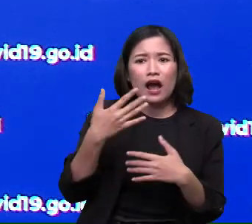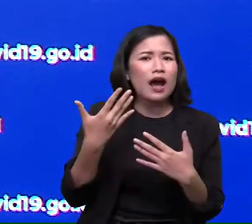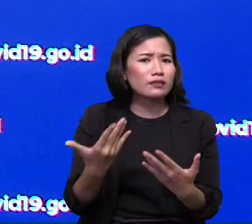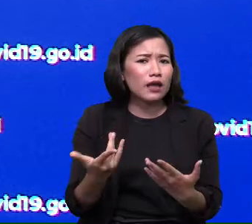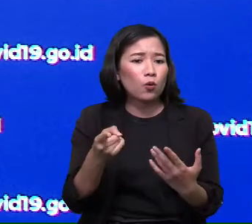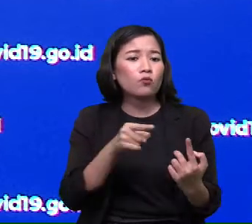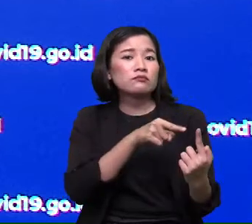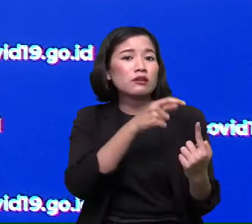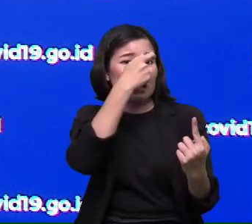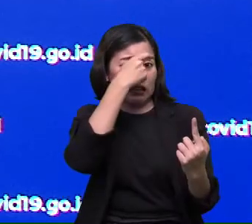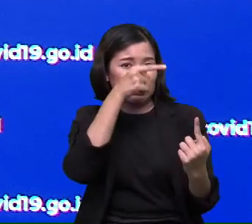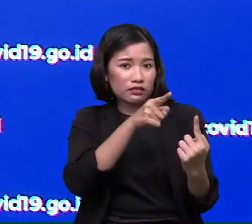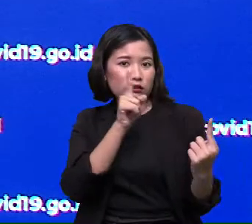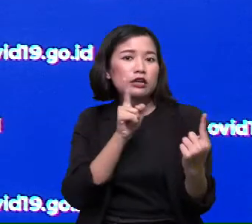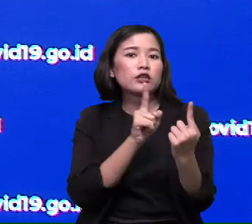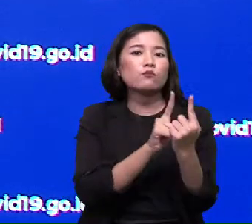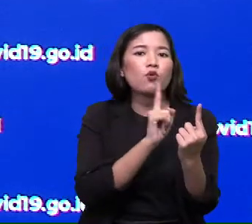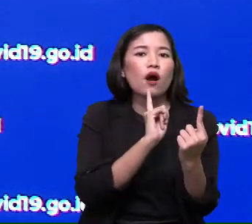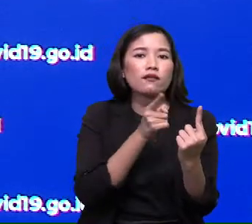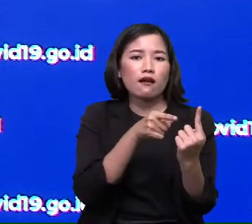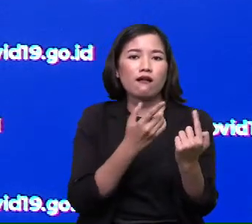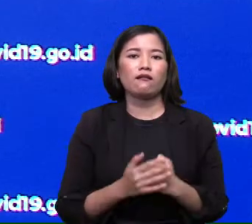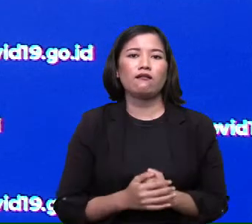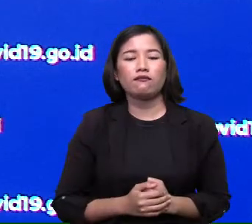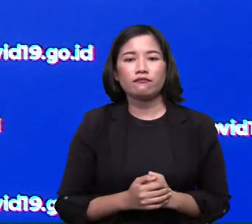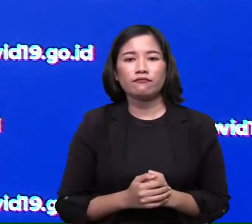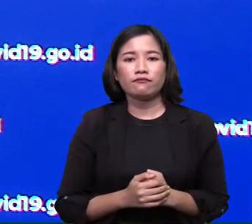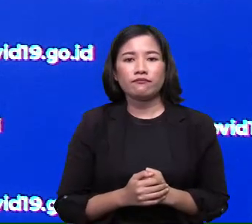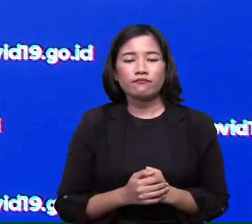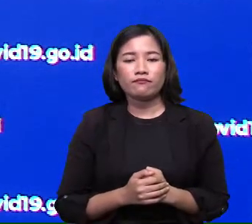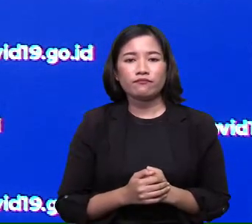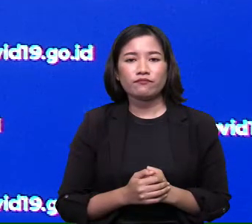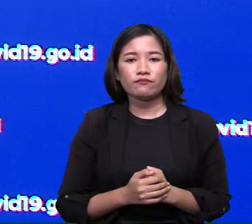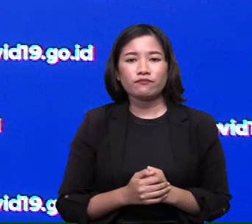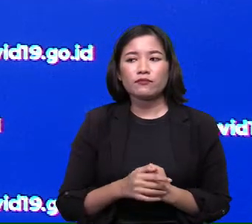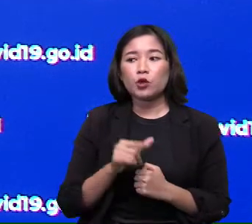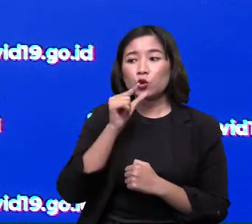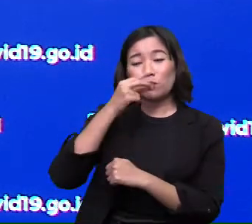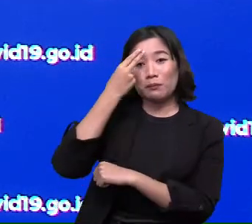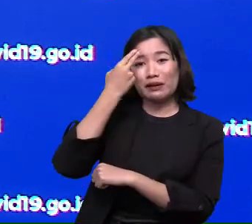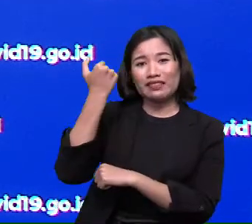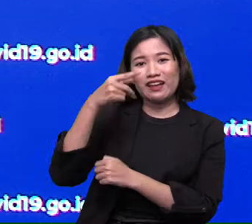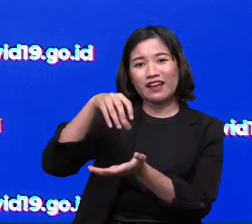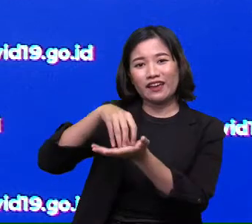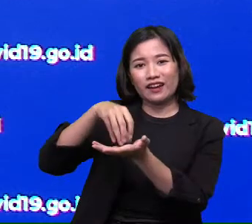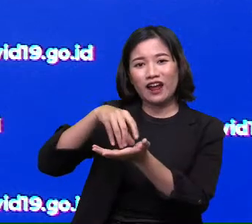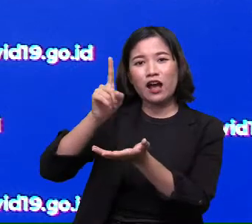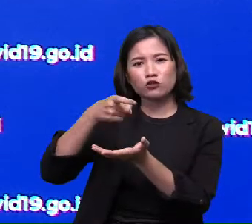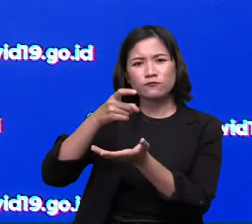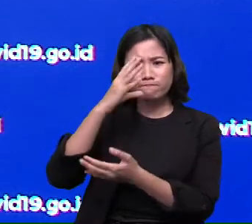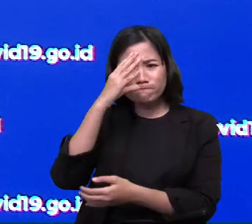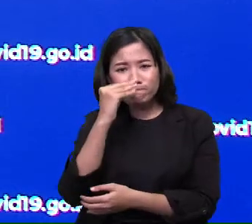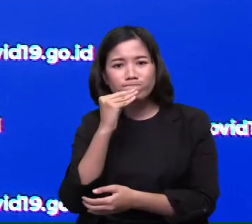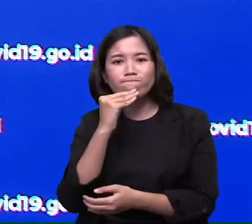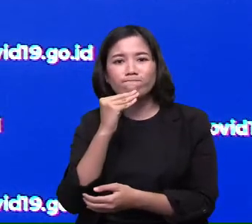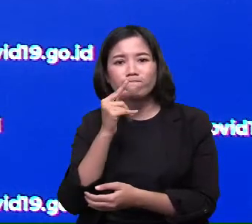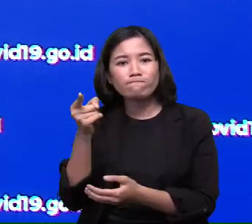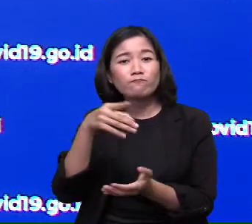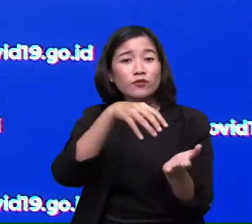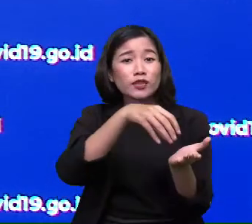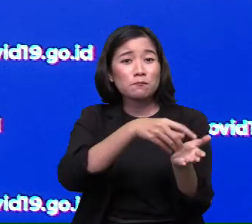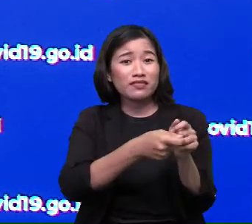erat dengan pasien positif 19 Selain itu kepada pemerintah daerah untuk kembali memastikan bahwa